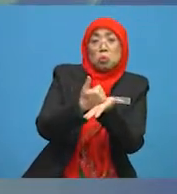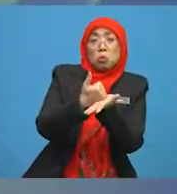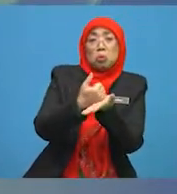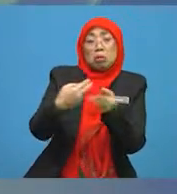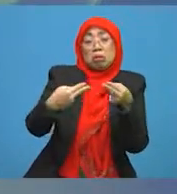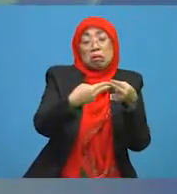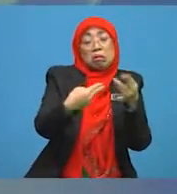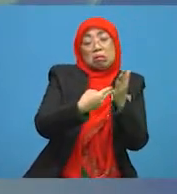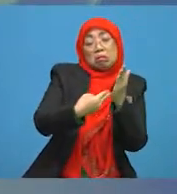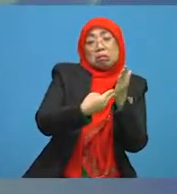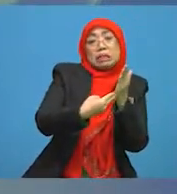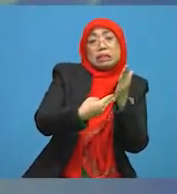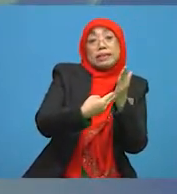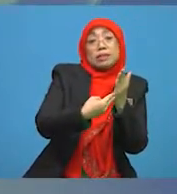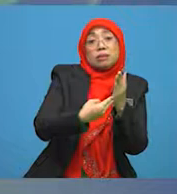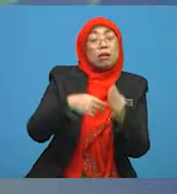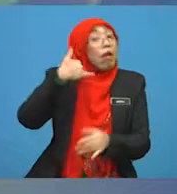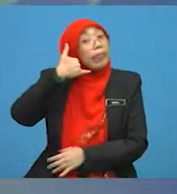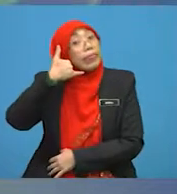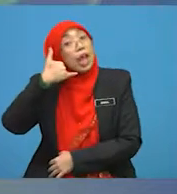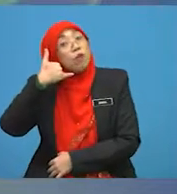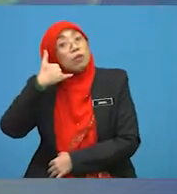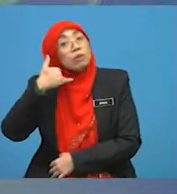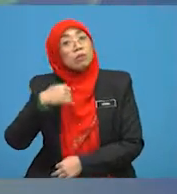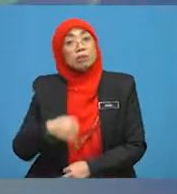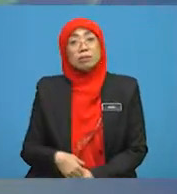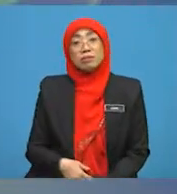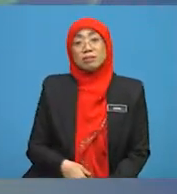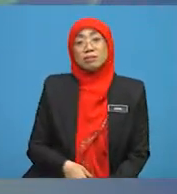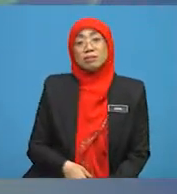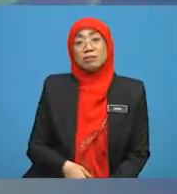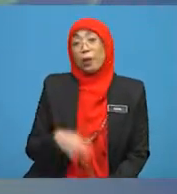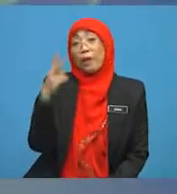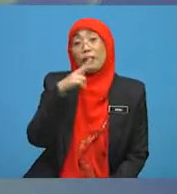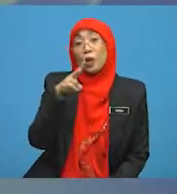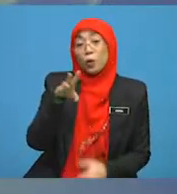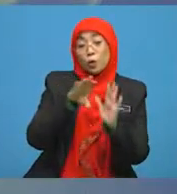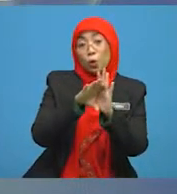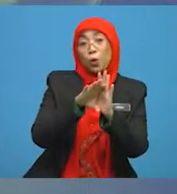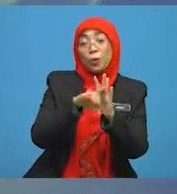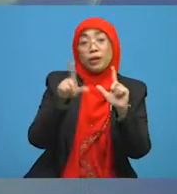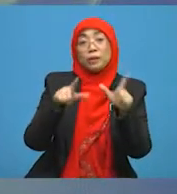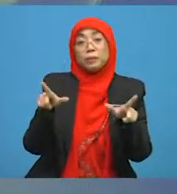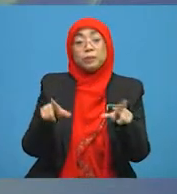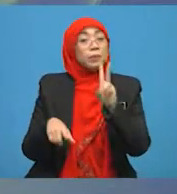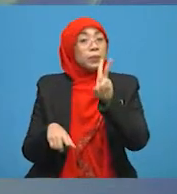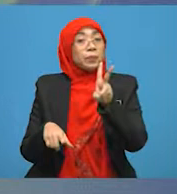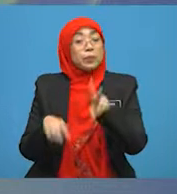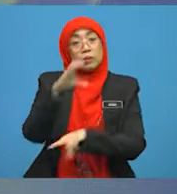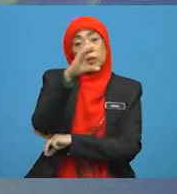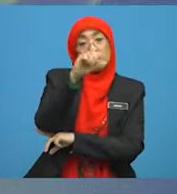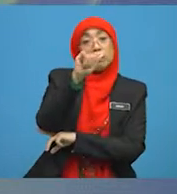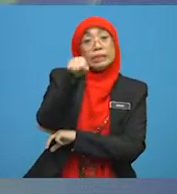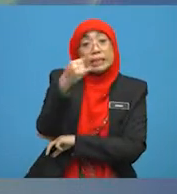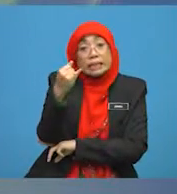saya? Tanya Siti kepada Aina. Perhatikan contoh ini pula. Ayat kedua,